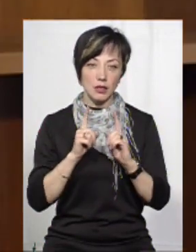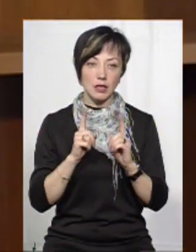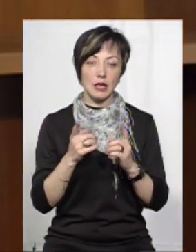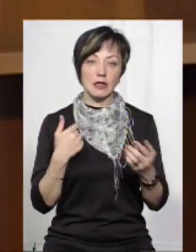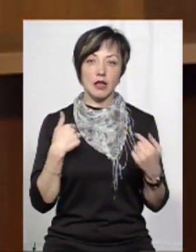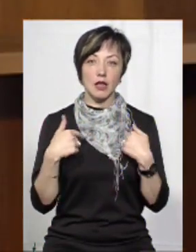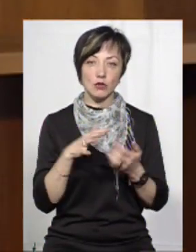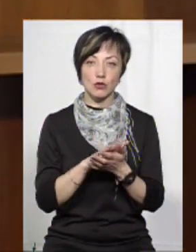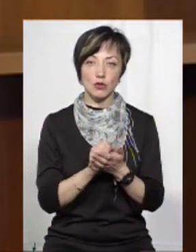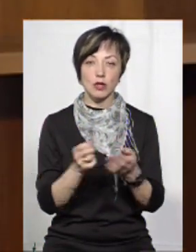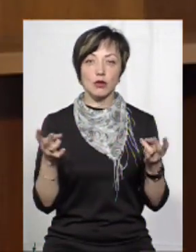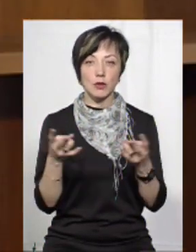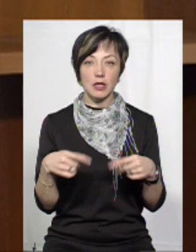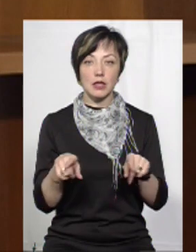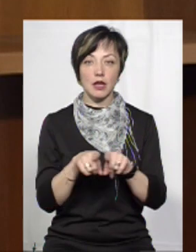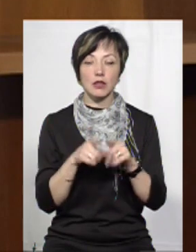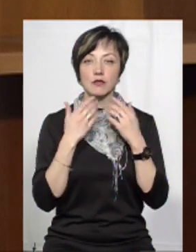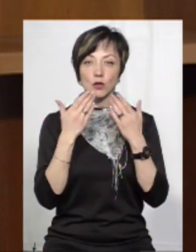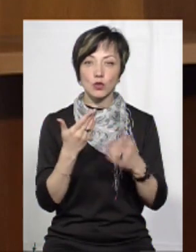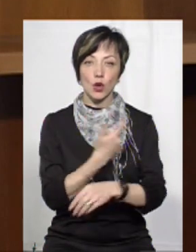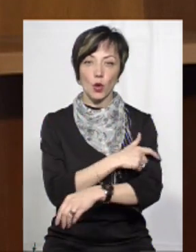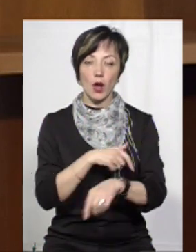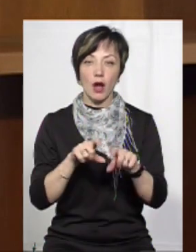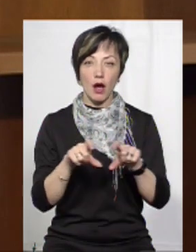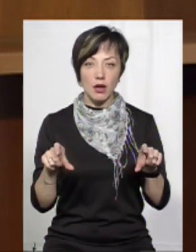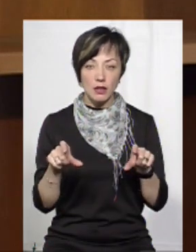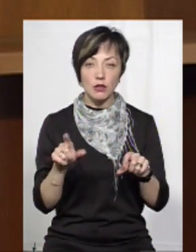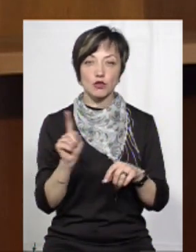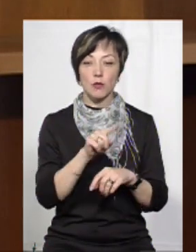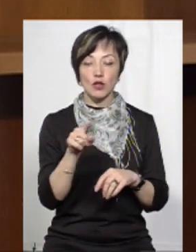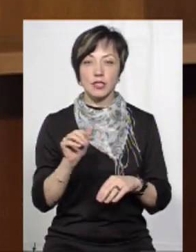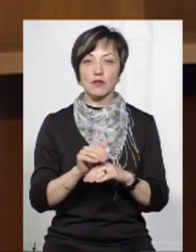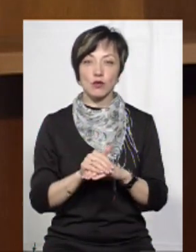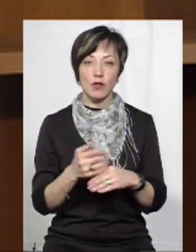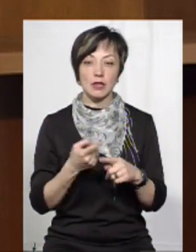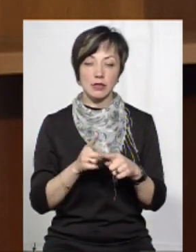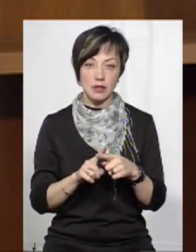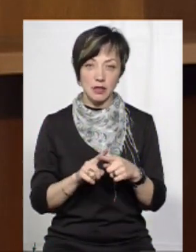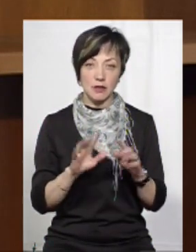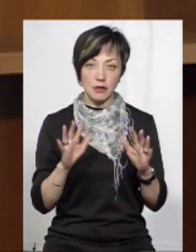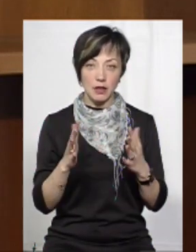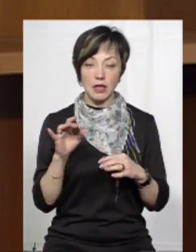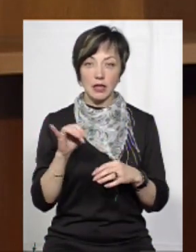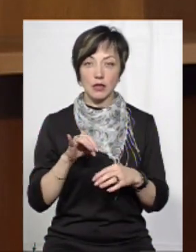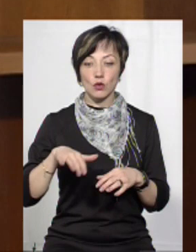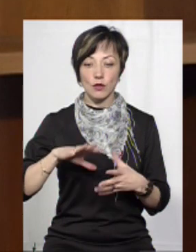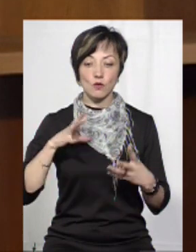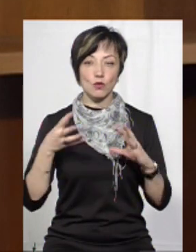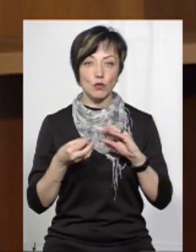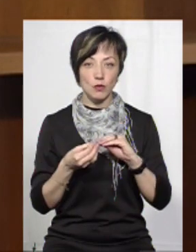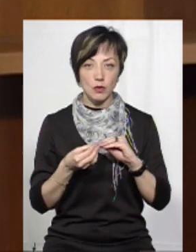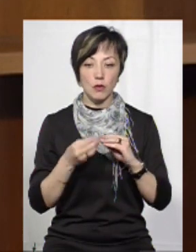тілесні ушкодження, необхідно, звичайно, також звернутися і до лікарні, ось, аби вони зафіксували даний факт. І тоді вже в сукупності